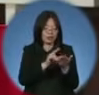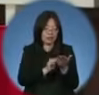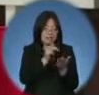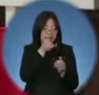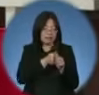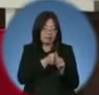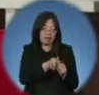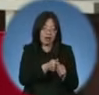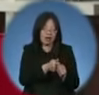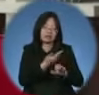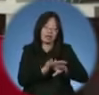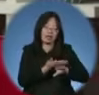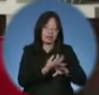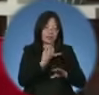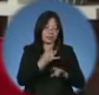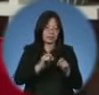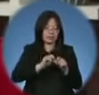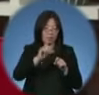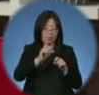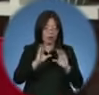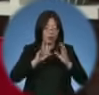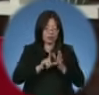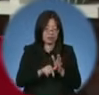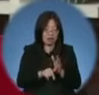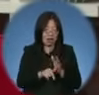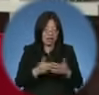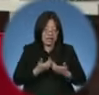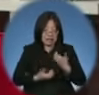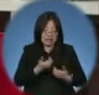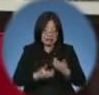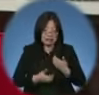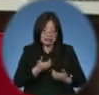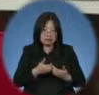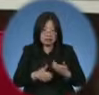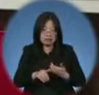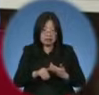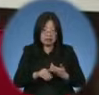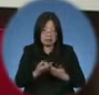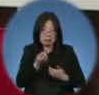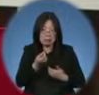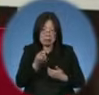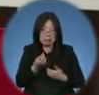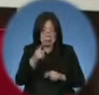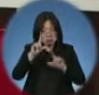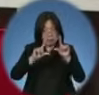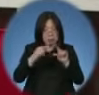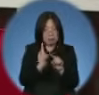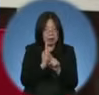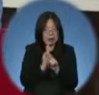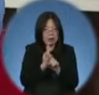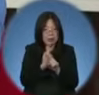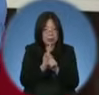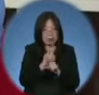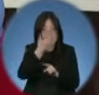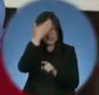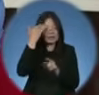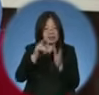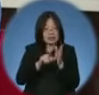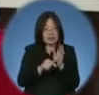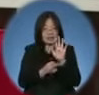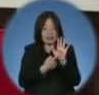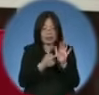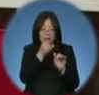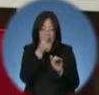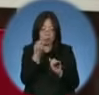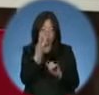따라 다른 거지. 거의 뭐 어렸을 때 갈등이 조금 모양을 바꿔서 청년기에